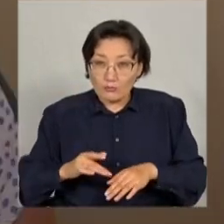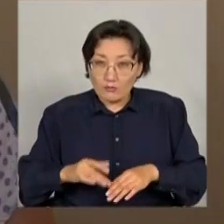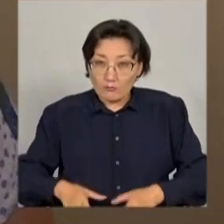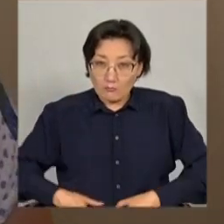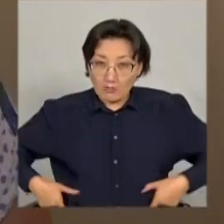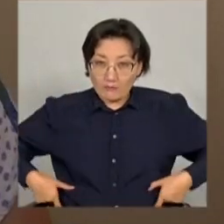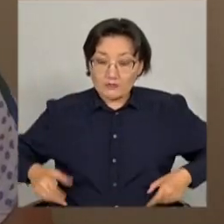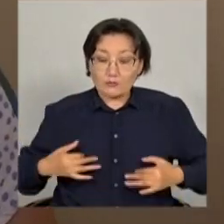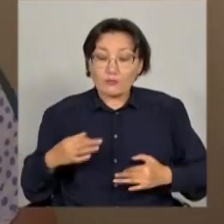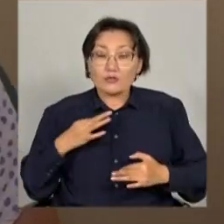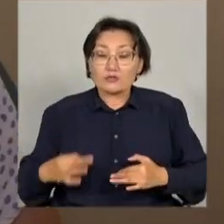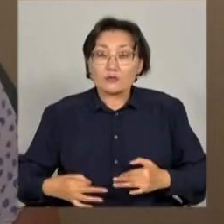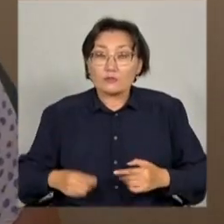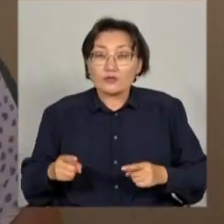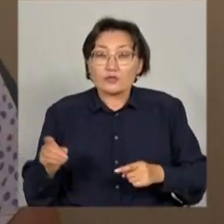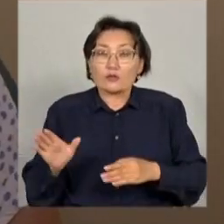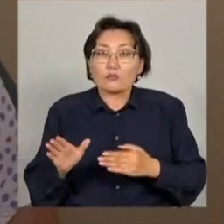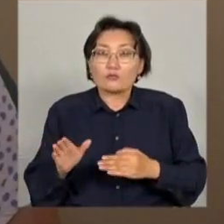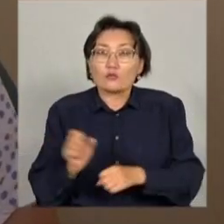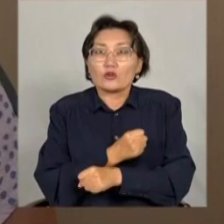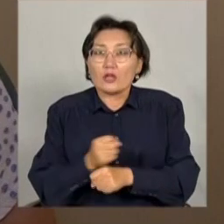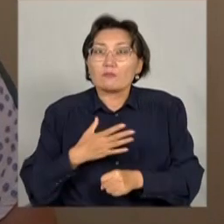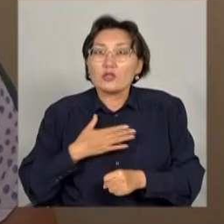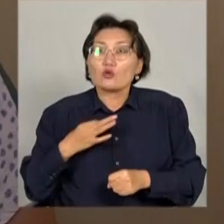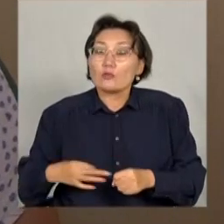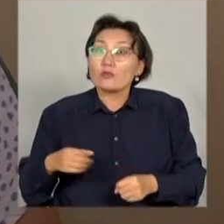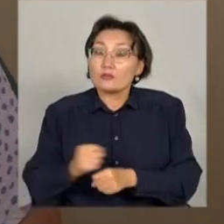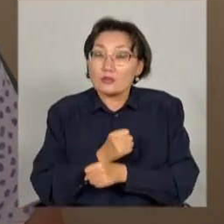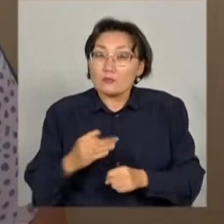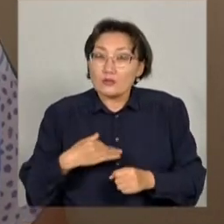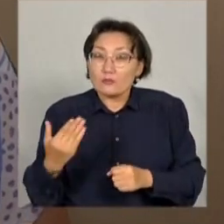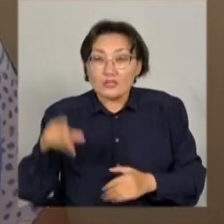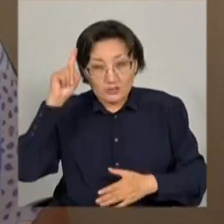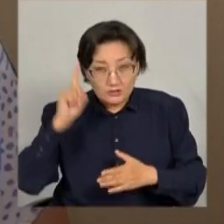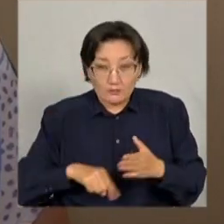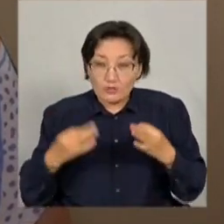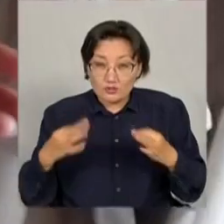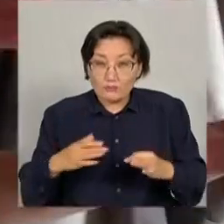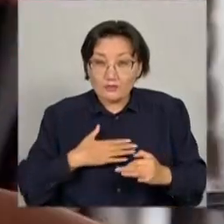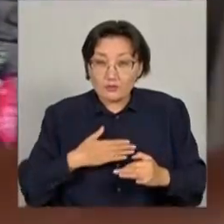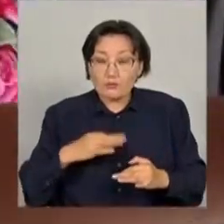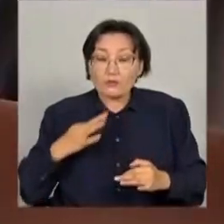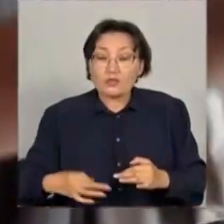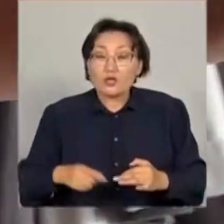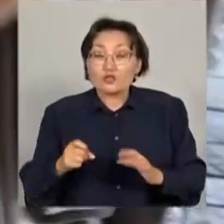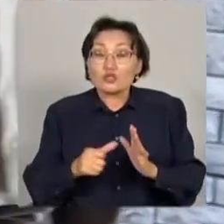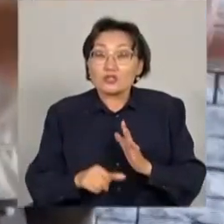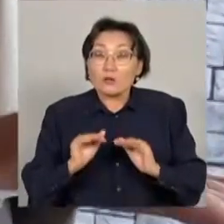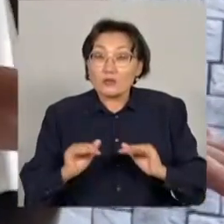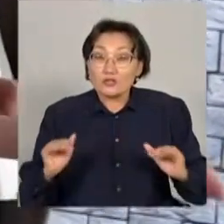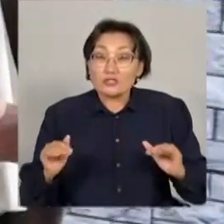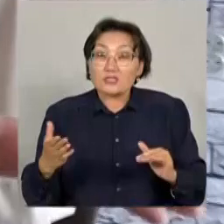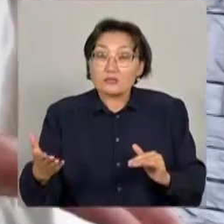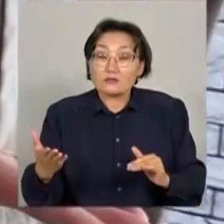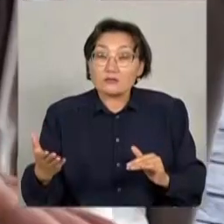дейді. Менің балам телефон неге ұрады бөтен еркек, айтыңызшы неге ұрады? Мен осыларға Құдайдай сеніп жібердім ғой бала шағамда. 160 балаға осы жерде дейтін